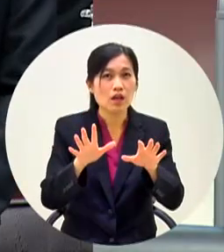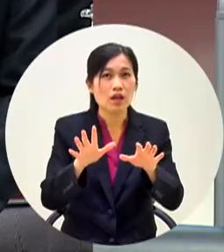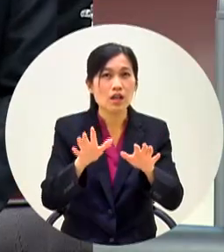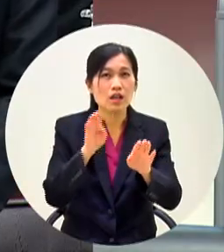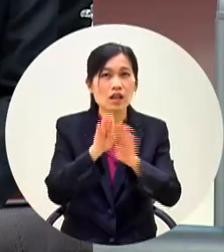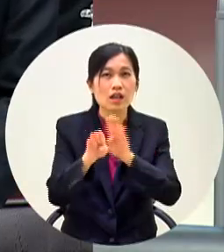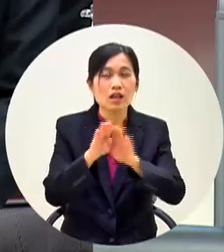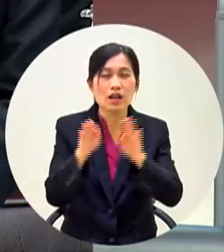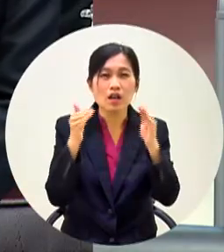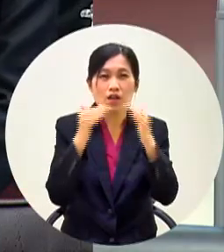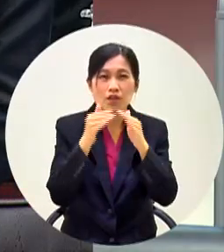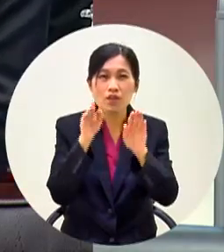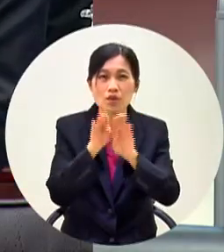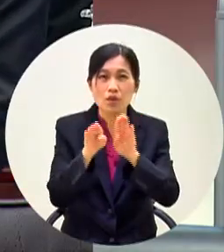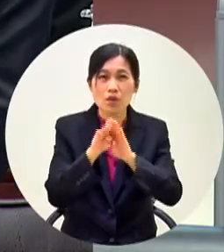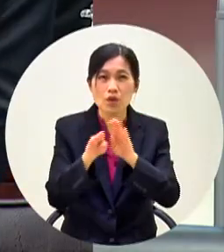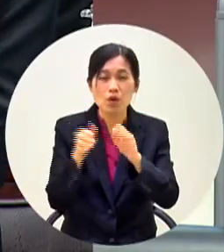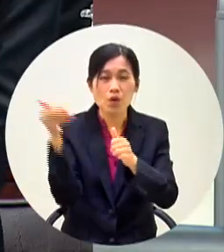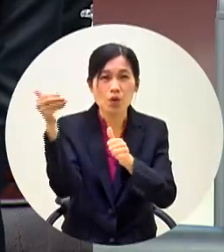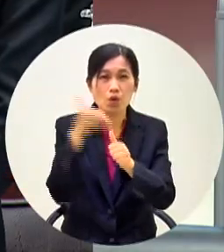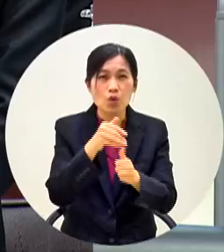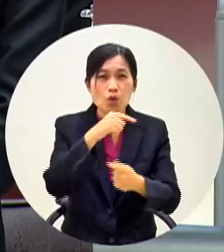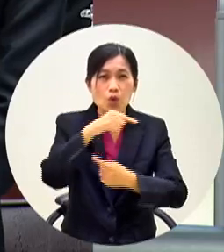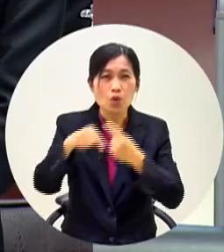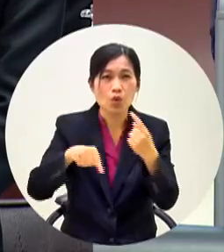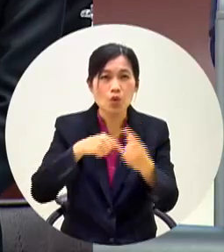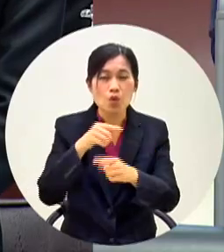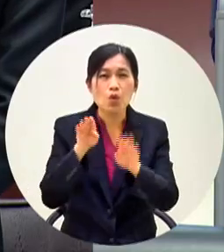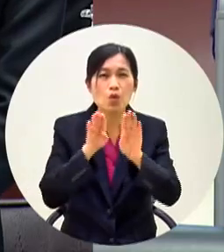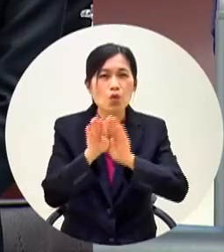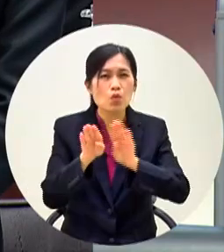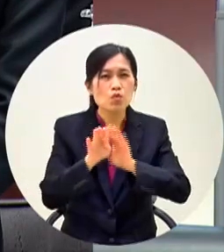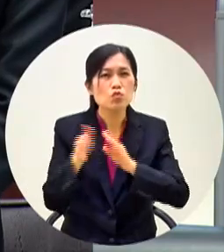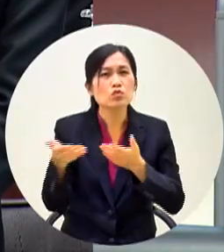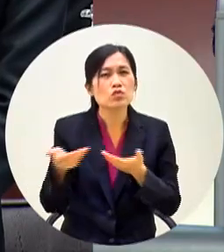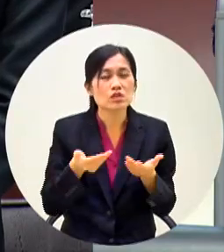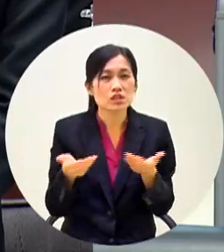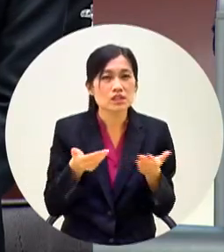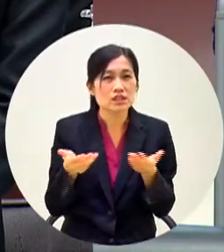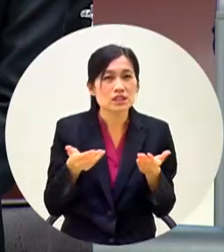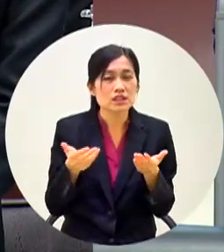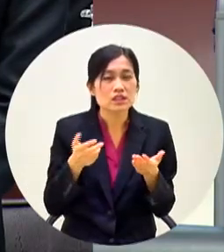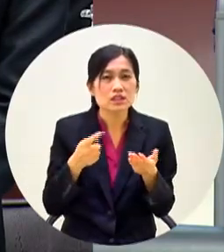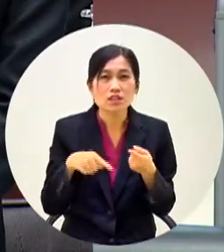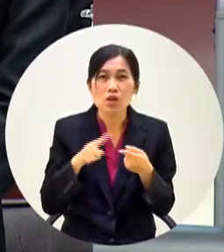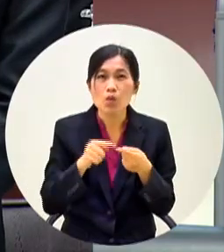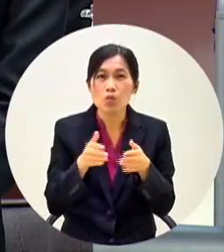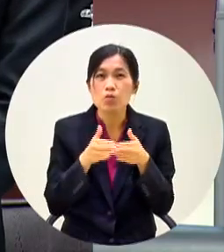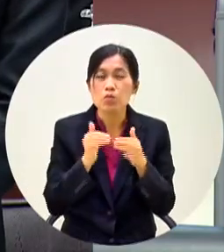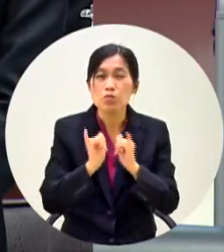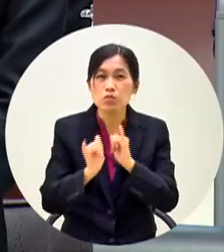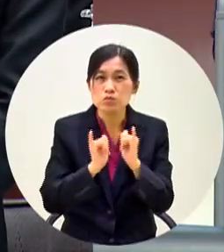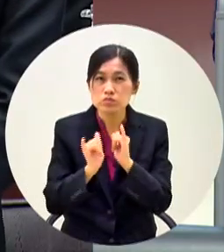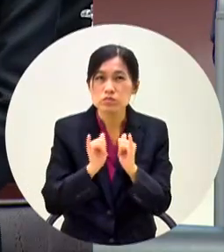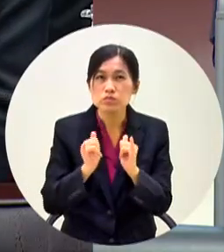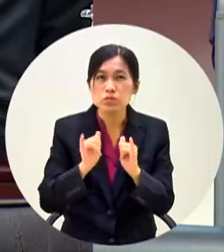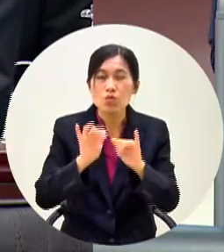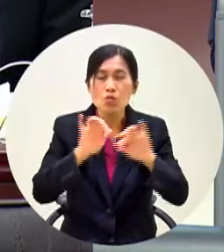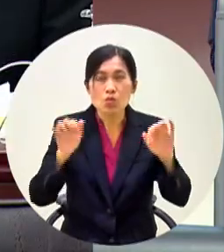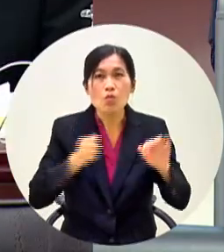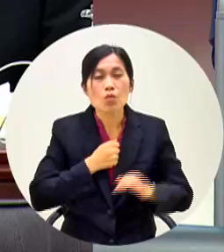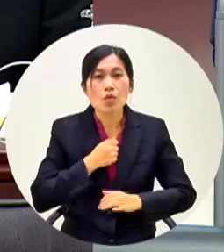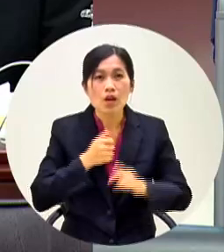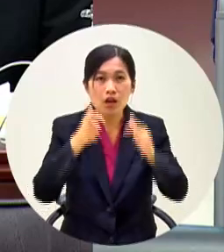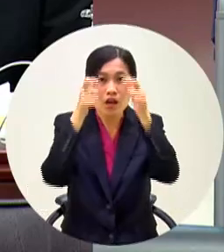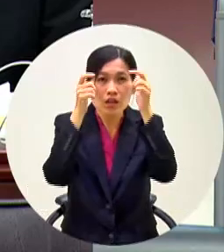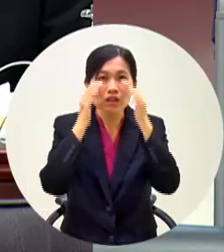税继承转移税负之类的问题，这个部分是不是应该也要让民众知道？高雄市政